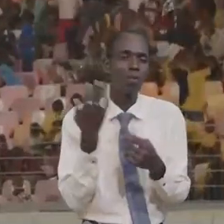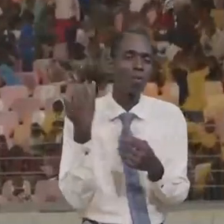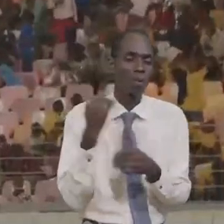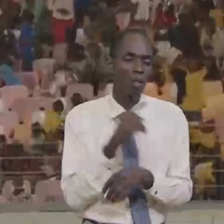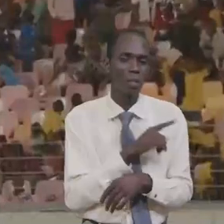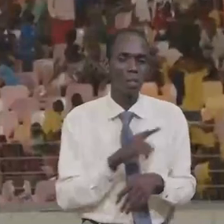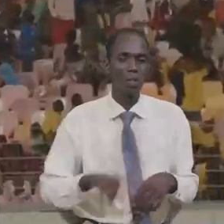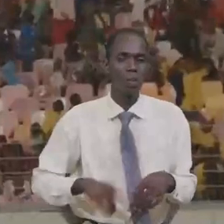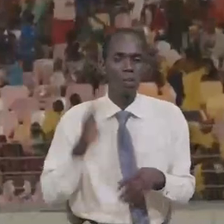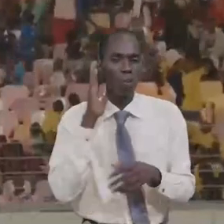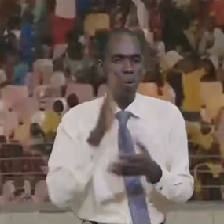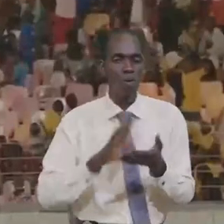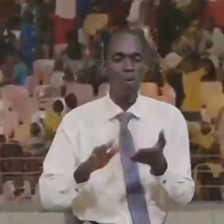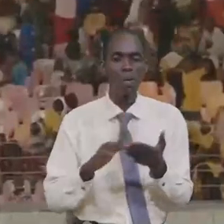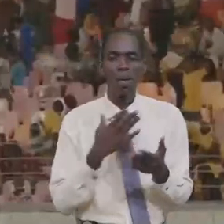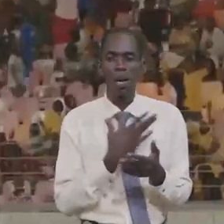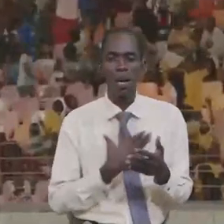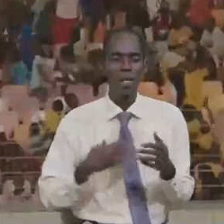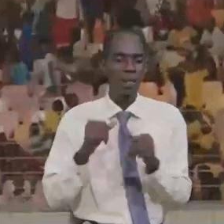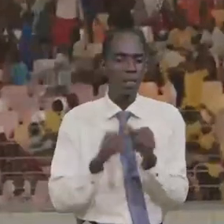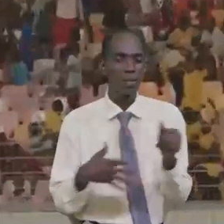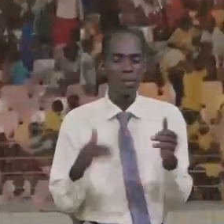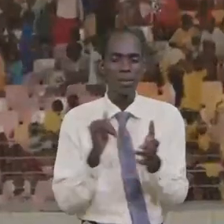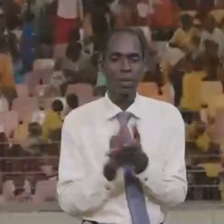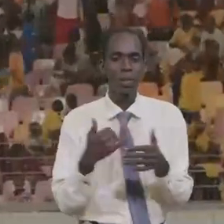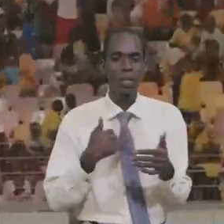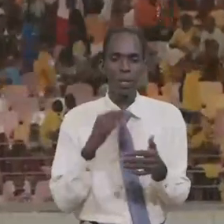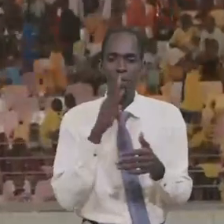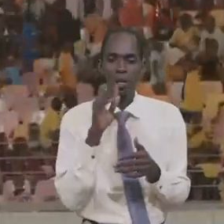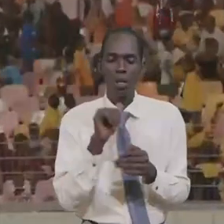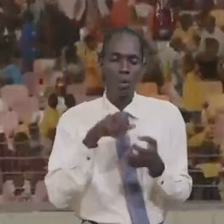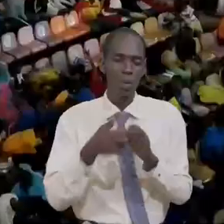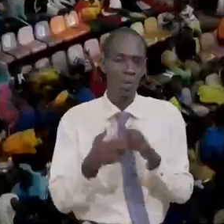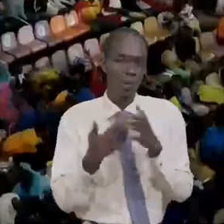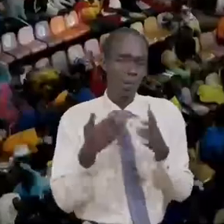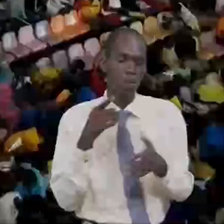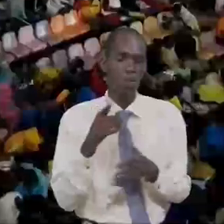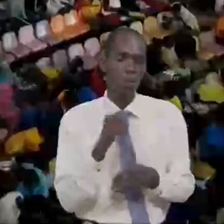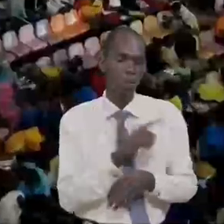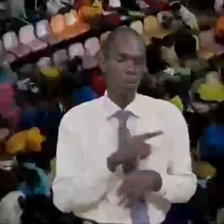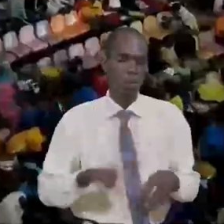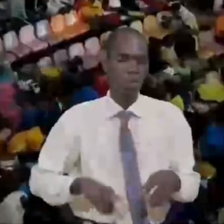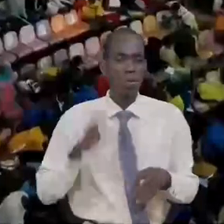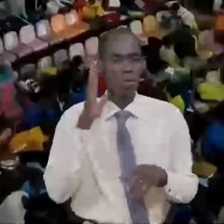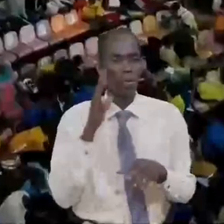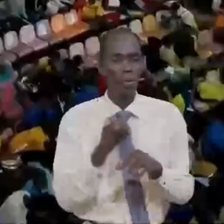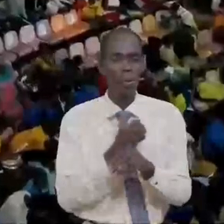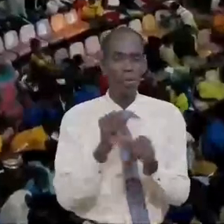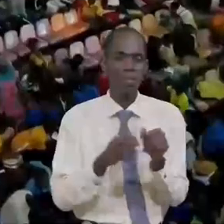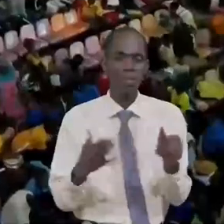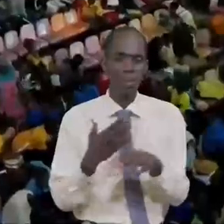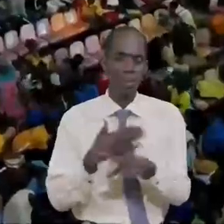et tout ce qui est un obstacle un problème devant toi Dieu va tout ôter ce soir laisse simplement la